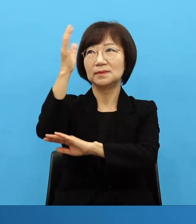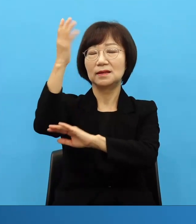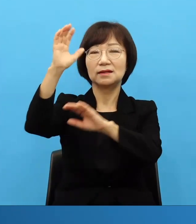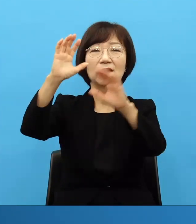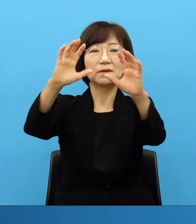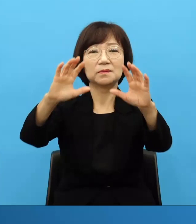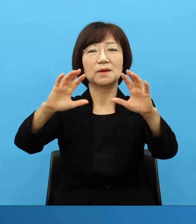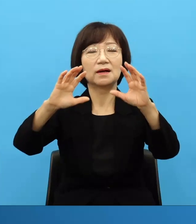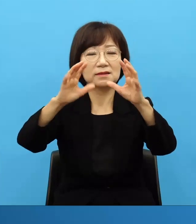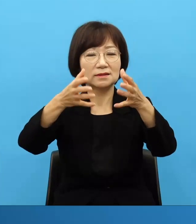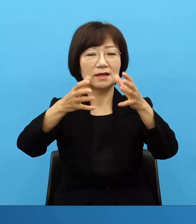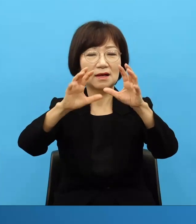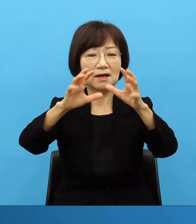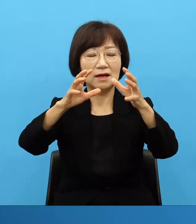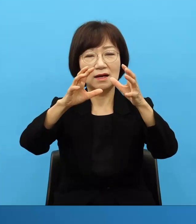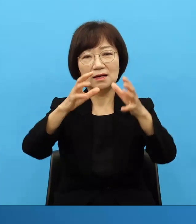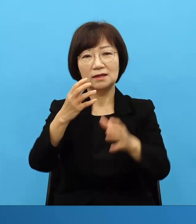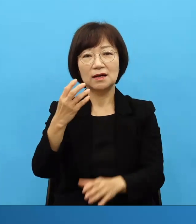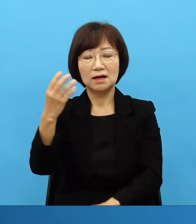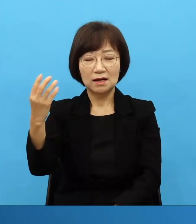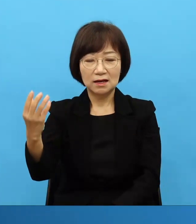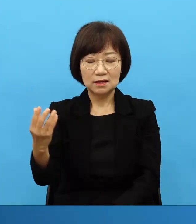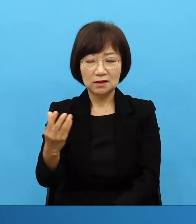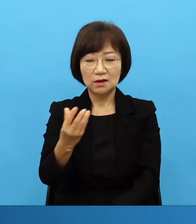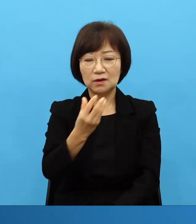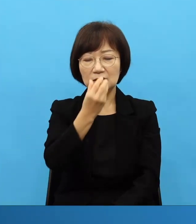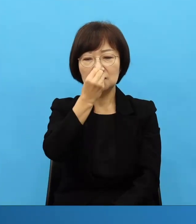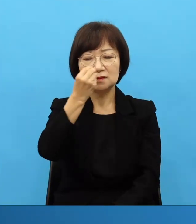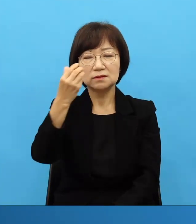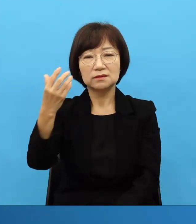하나님의 영광 나라